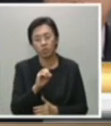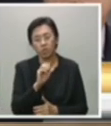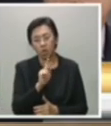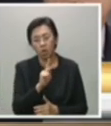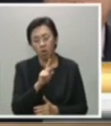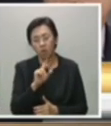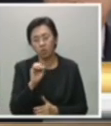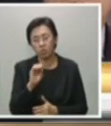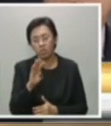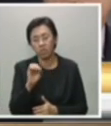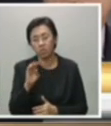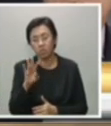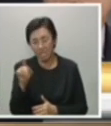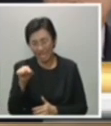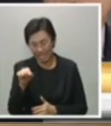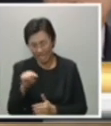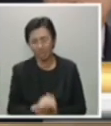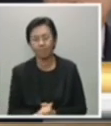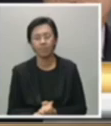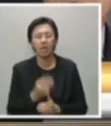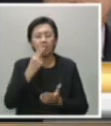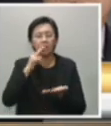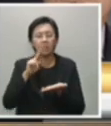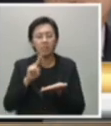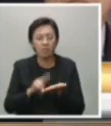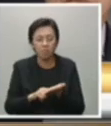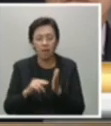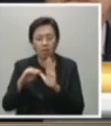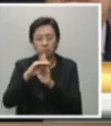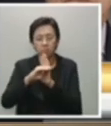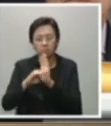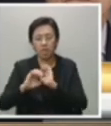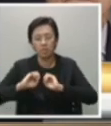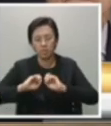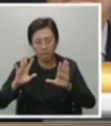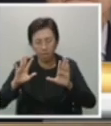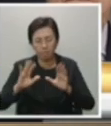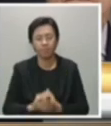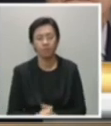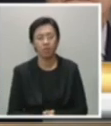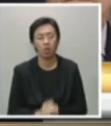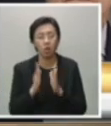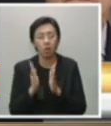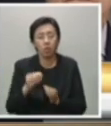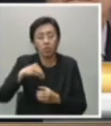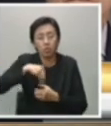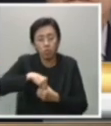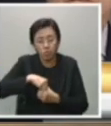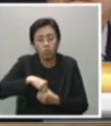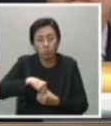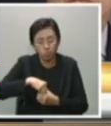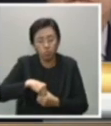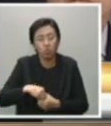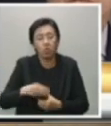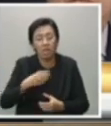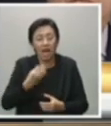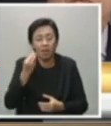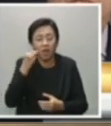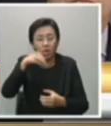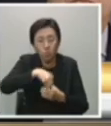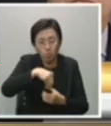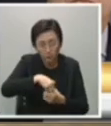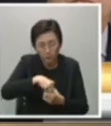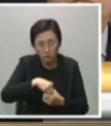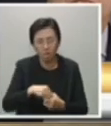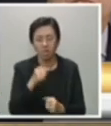/147ซึ่งเป็นระเบียบกลางเป็นที่ชัดว่าผู้มีสิทธิ์เข้าพักในที่ราชการนั้นต้องเป็นบุคคล